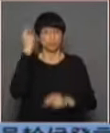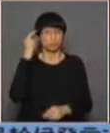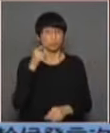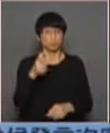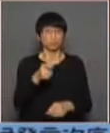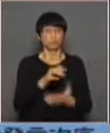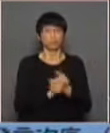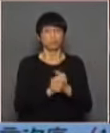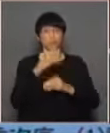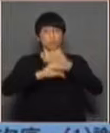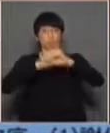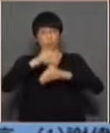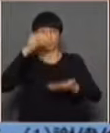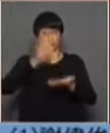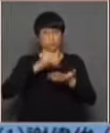是必定延误。